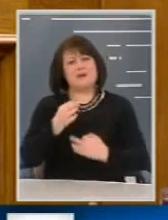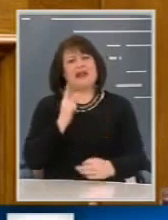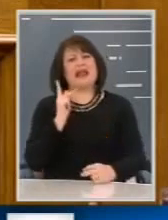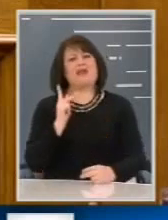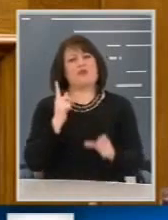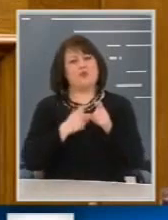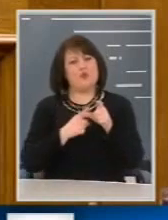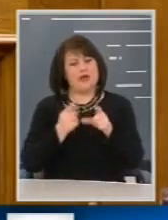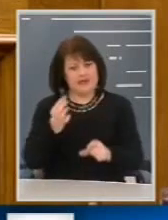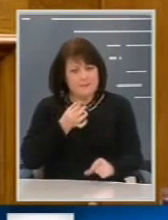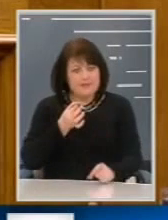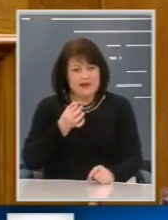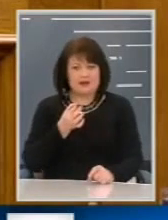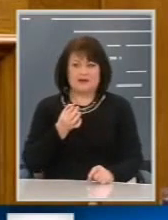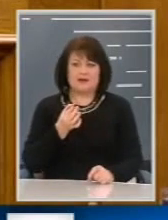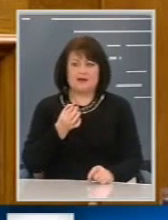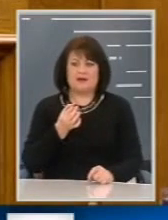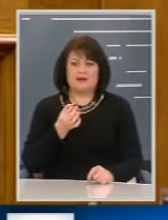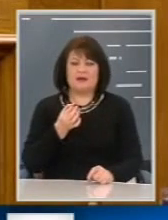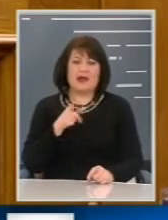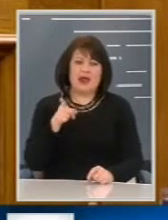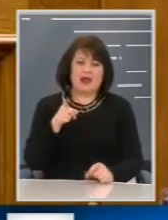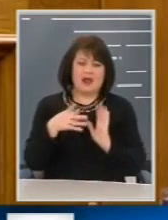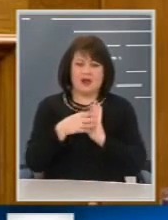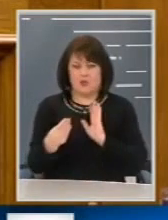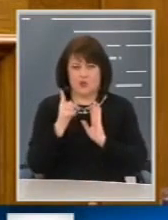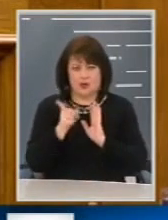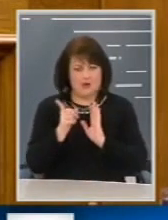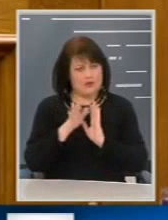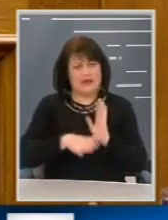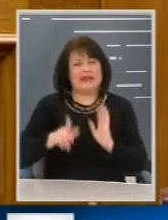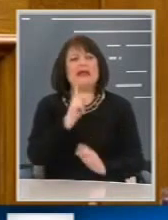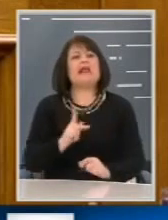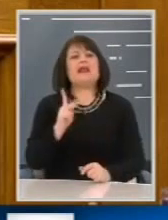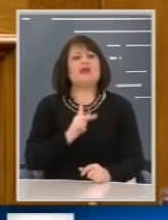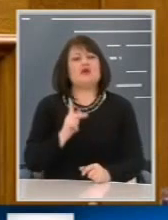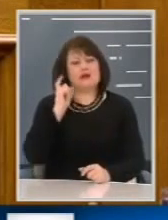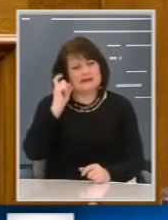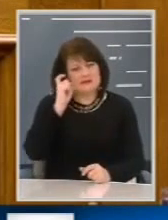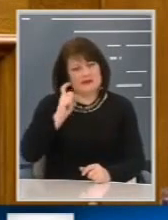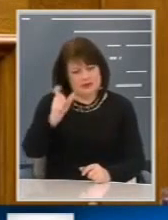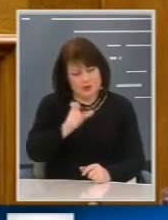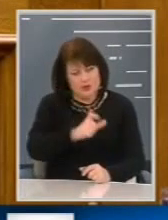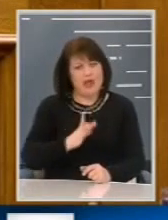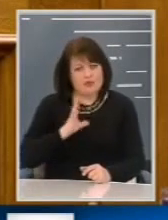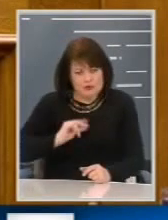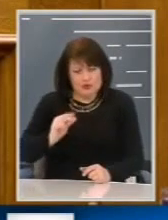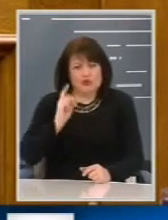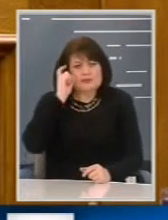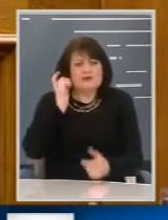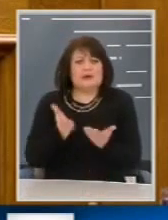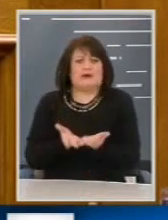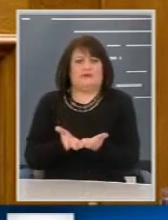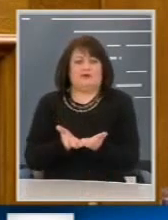Καρθανασόπουλος, χωρίς όμως το copyright να του ανήκει, γιατί ανήκει σε όλη την κοινωνία και σε κάθε σκεπτόμενο πολίτη. Δεν υπάρχει